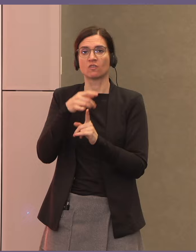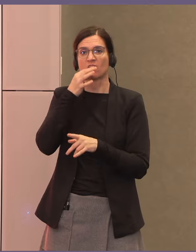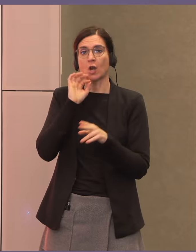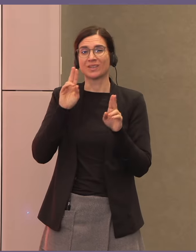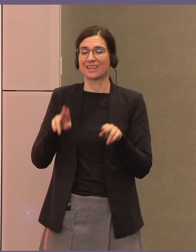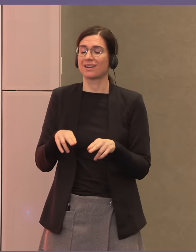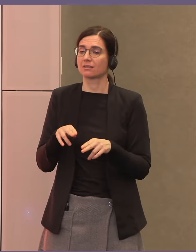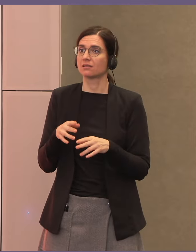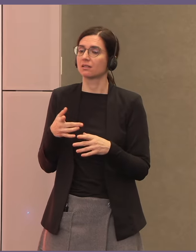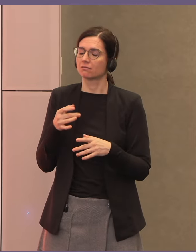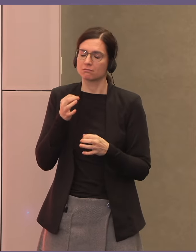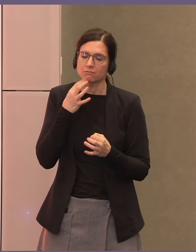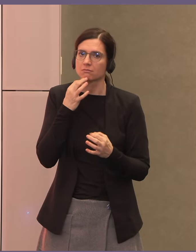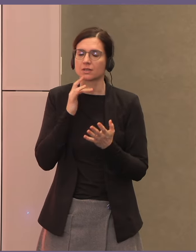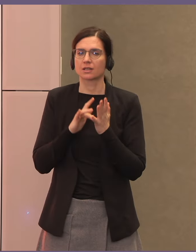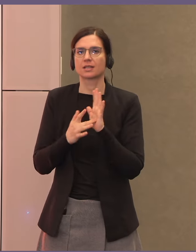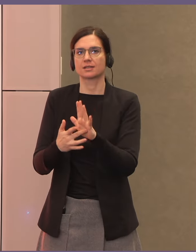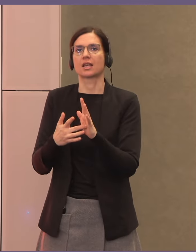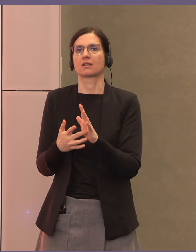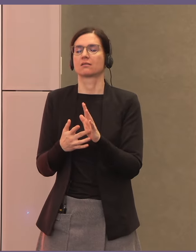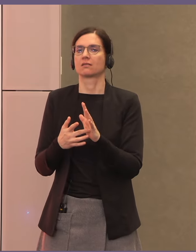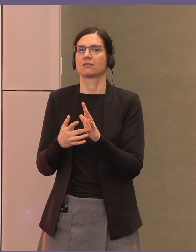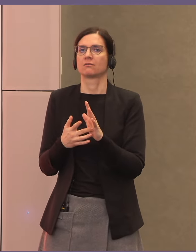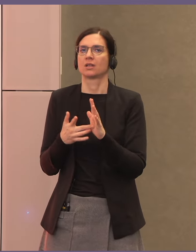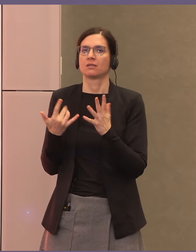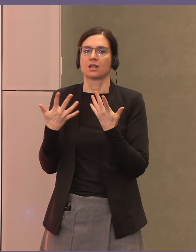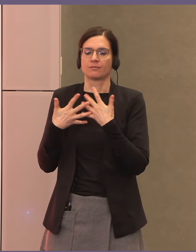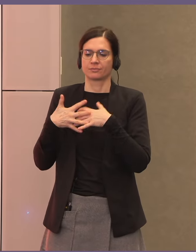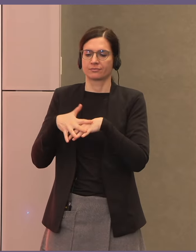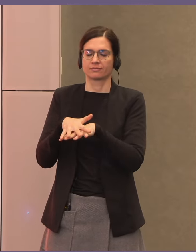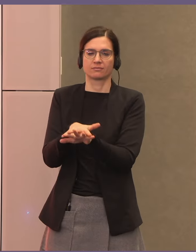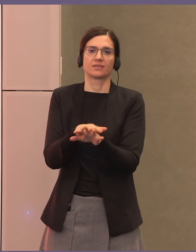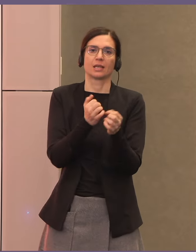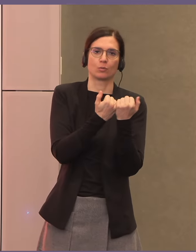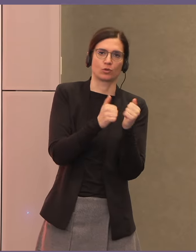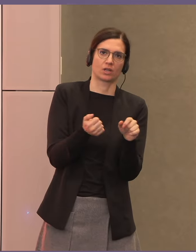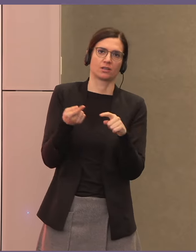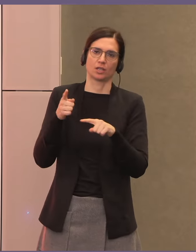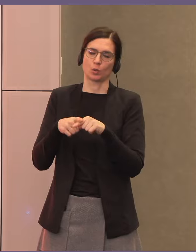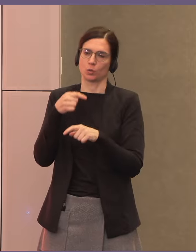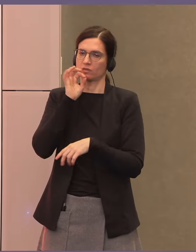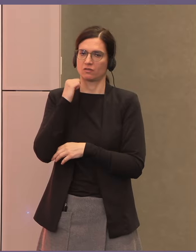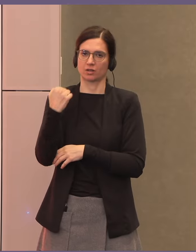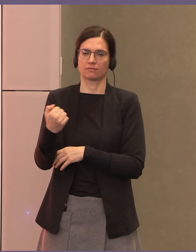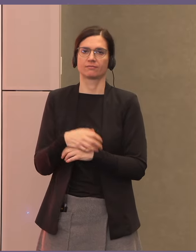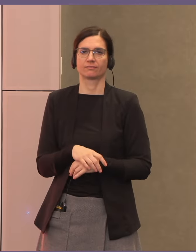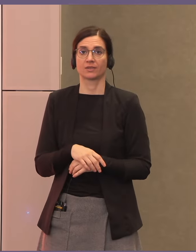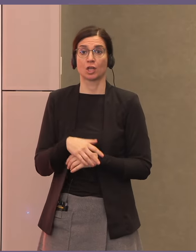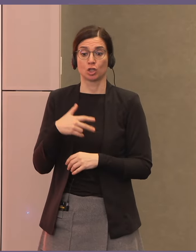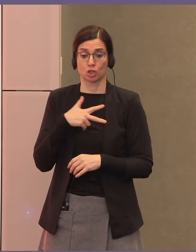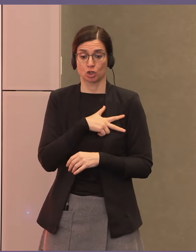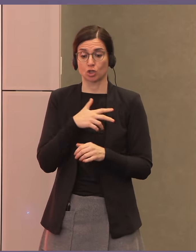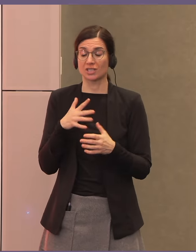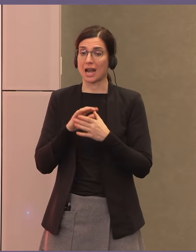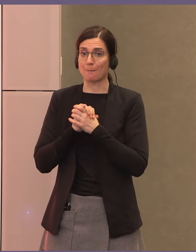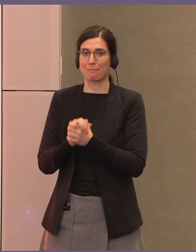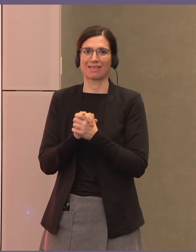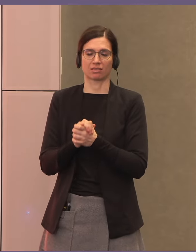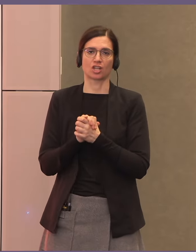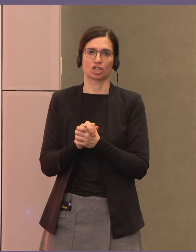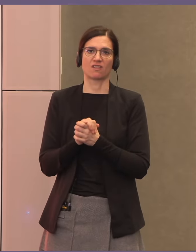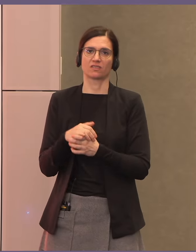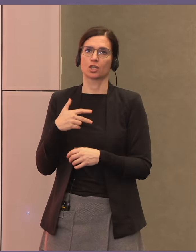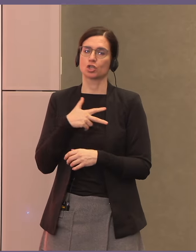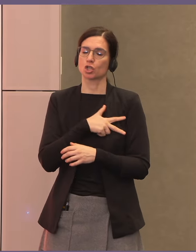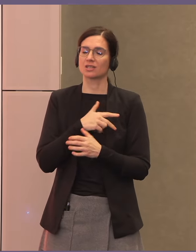Frauenrechte ja genau gezeigt dass das komplett miteinander zusammenhängt wir sehen Sozialpartnerschaft das schöne Wort